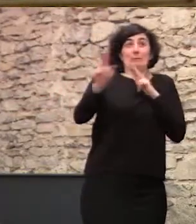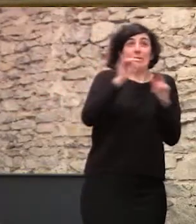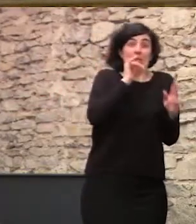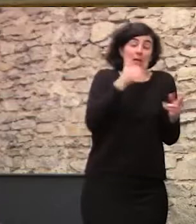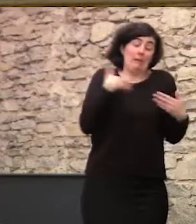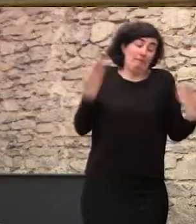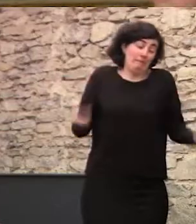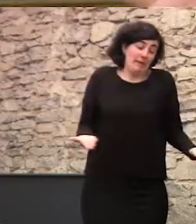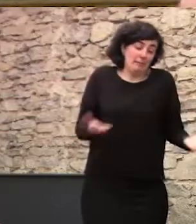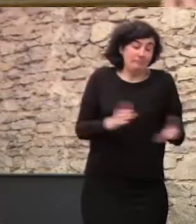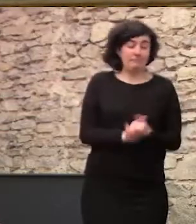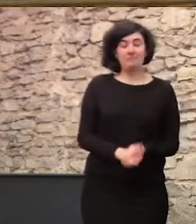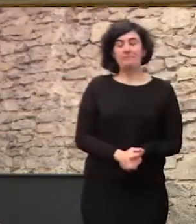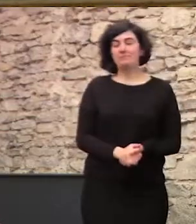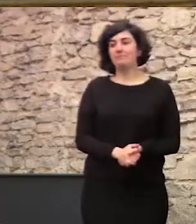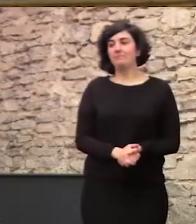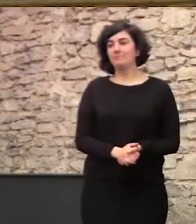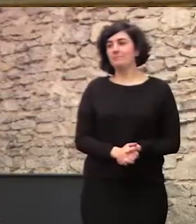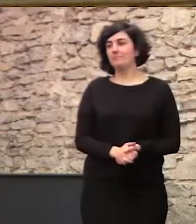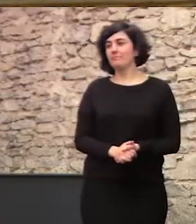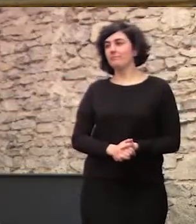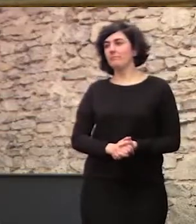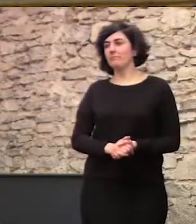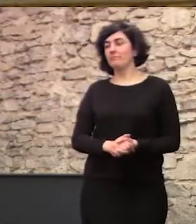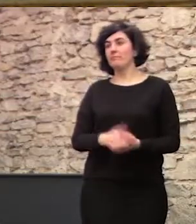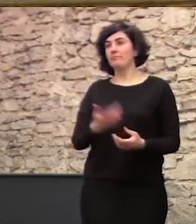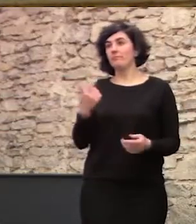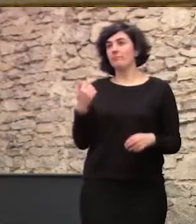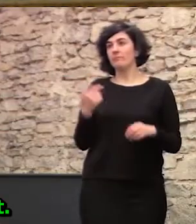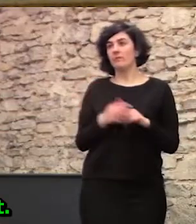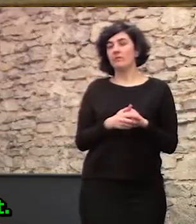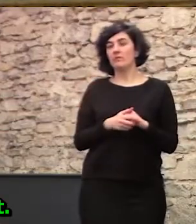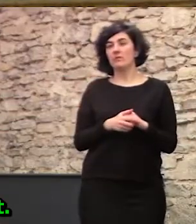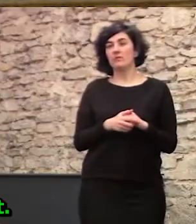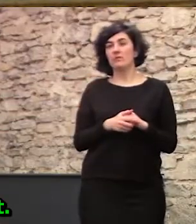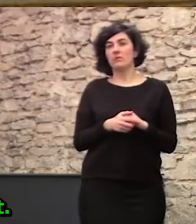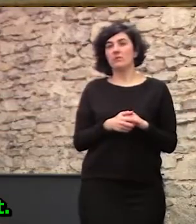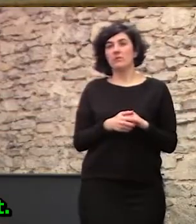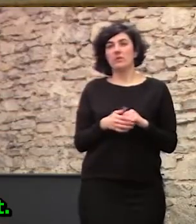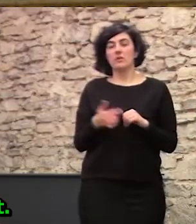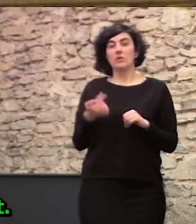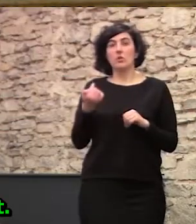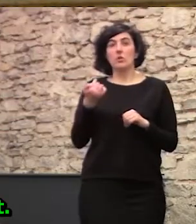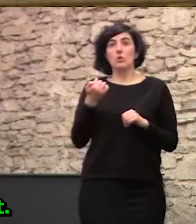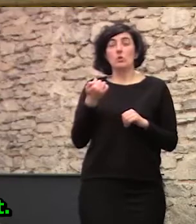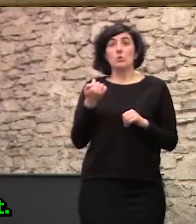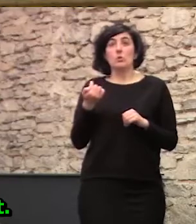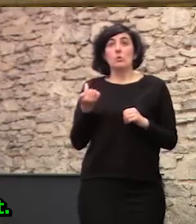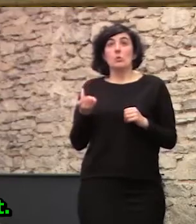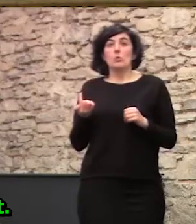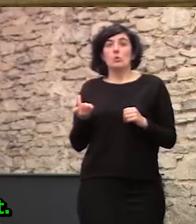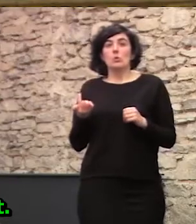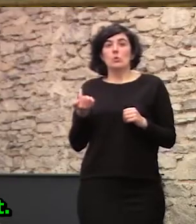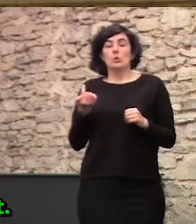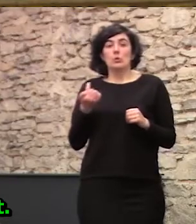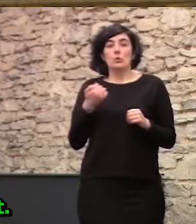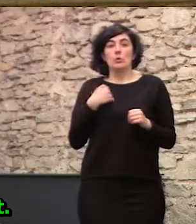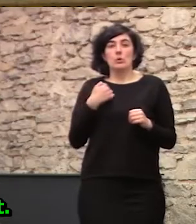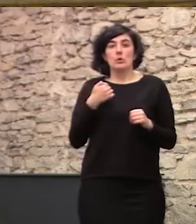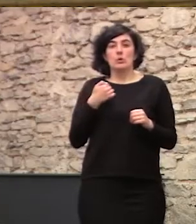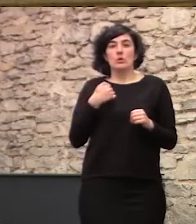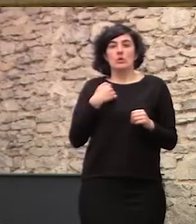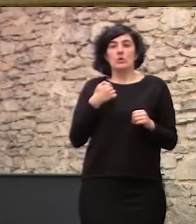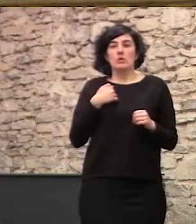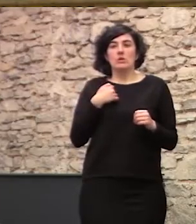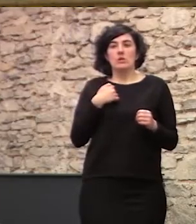egin manduziko, ne? Bai, ez que ez daukat, enez, oza, daukat tabernako komentario bat horre